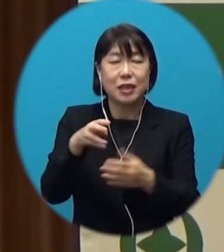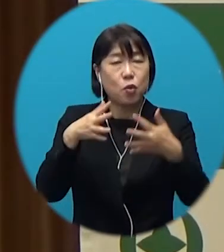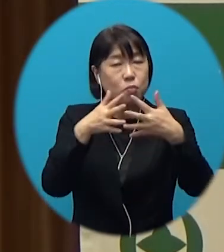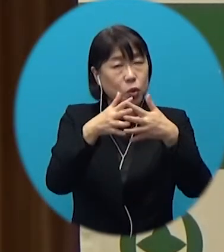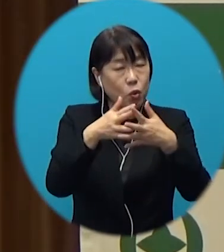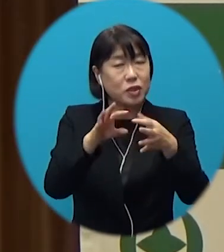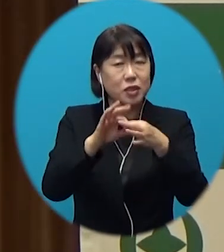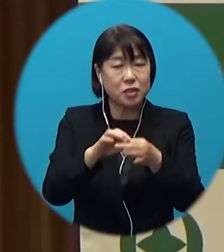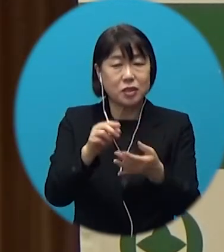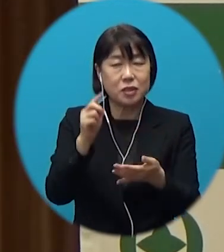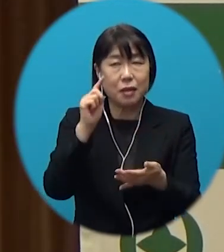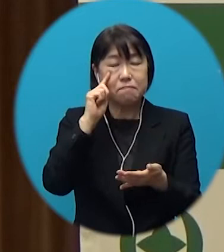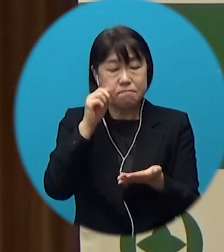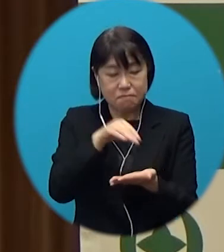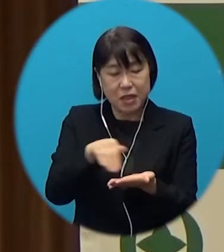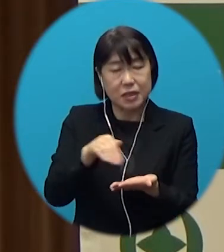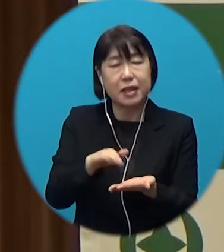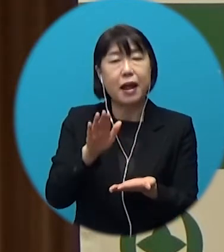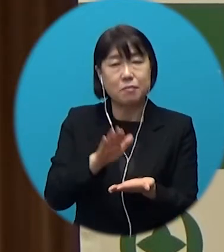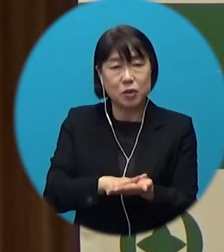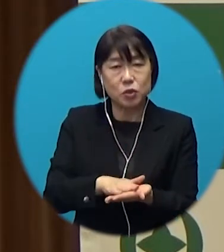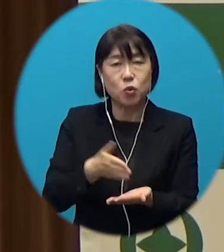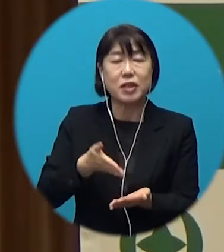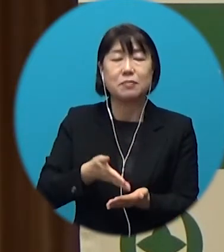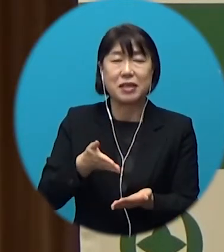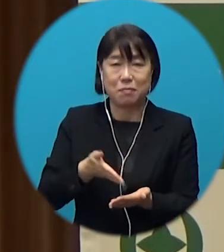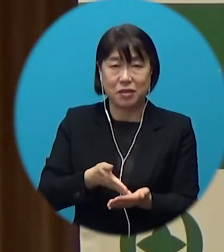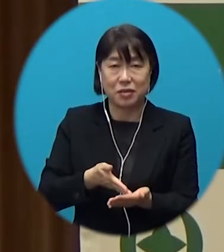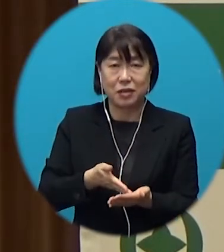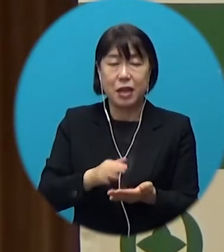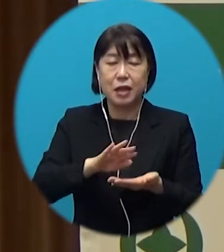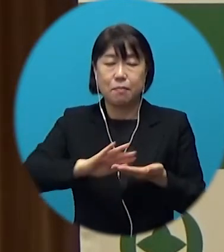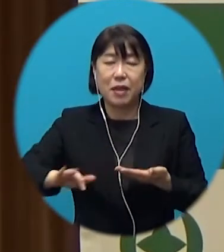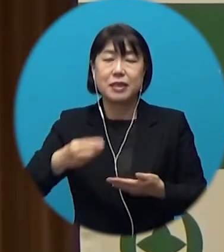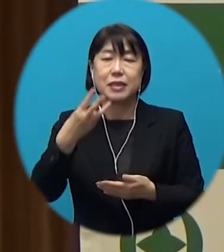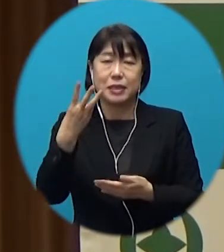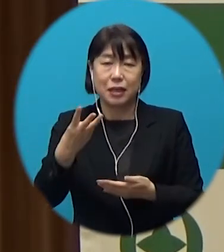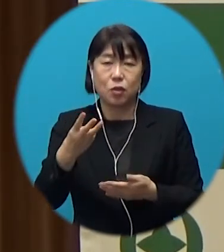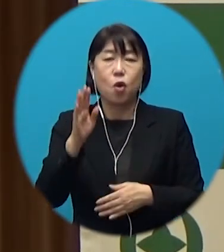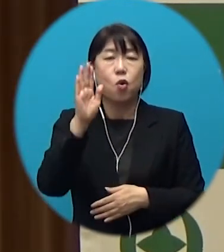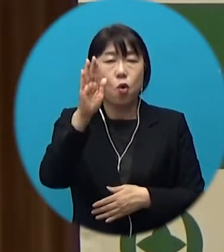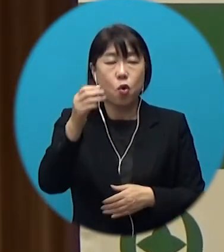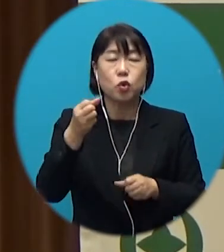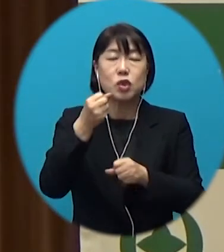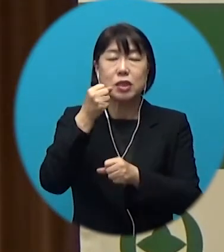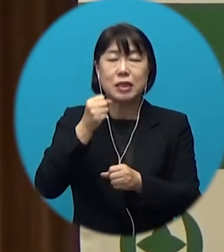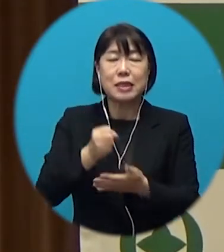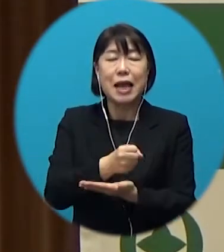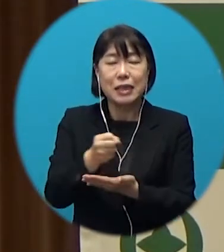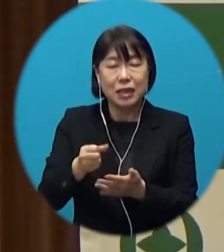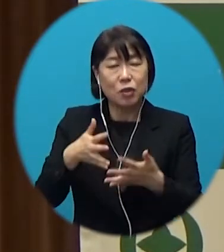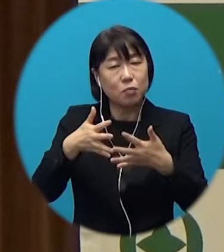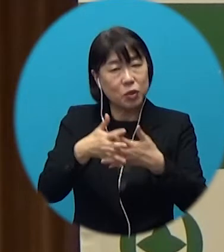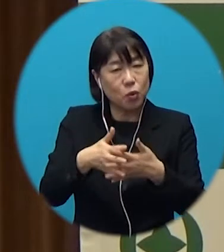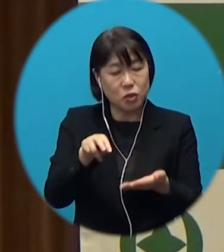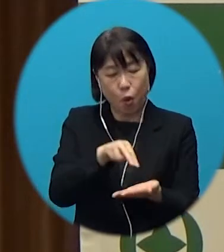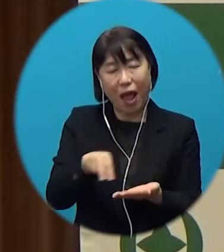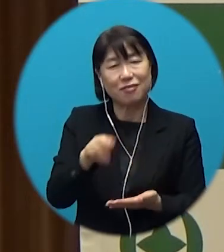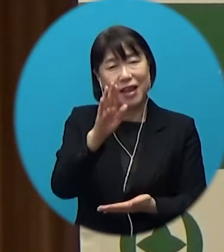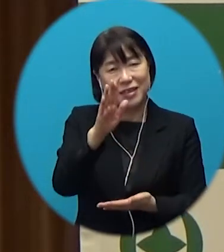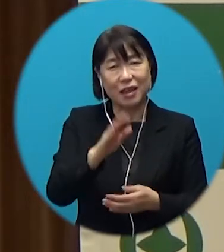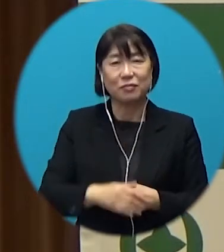をしておりますので、ご質問をいたします。吉木さんと今後の大臣の見通しをご覧ください。